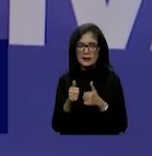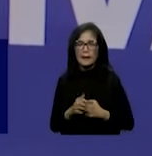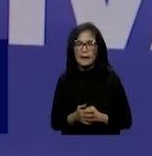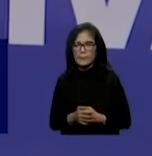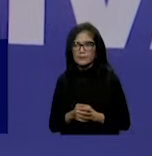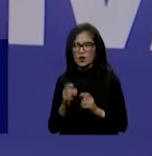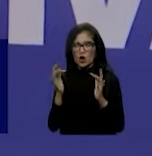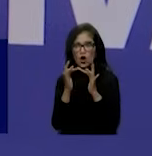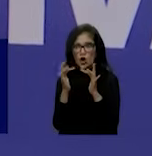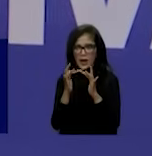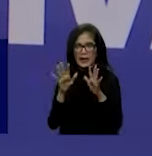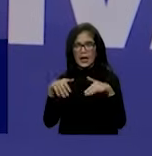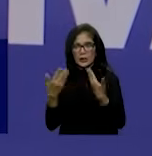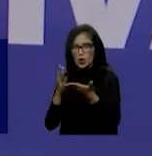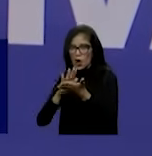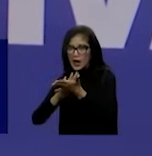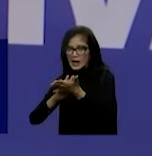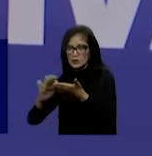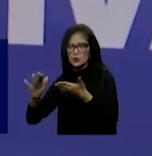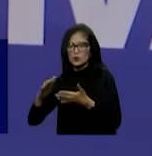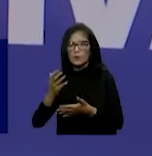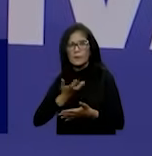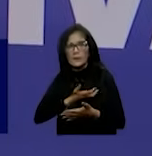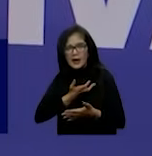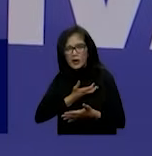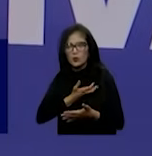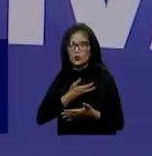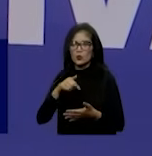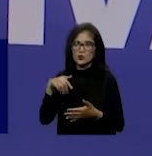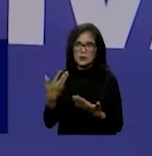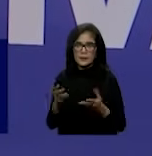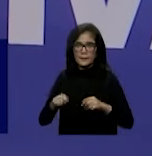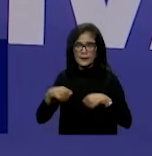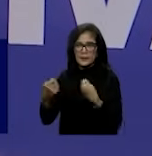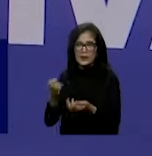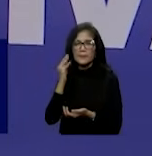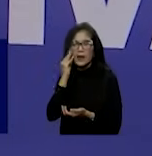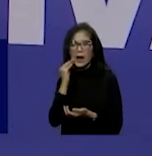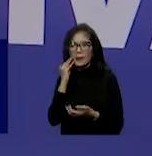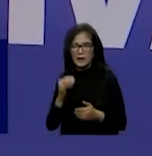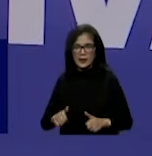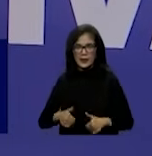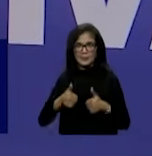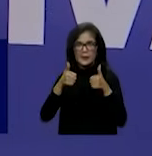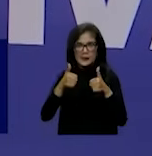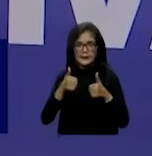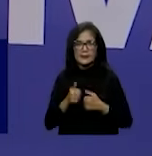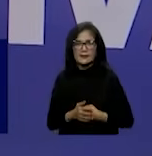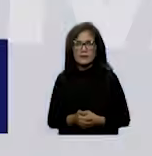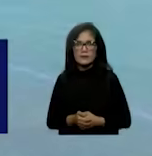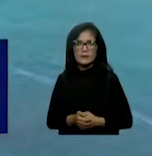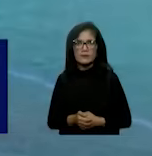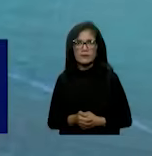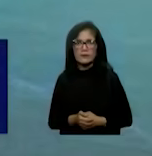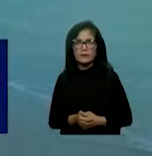atau offline, kita ingin memaksimalkan viewing experience kepada pelanggan kita dan salah satunya melalui acara-acara seperti